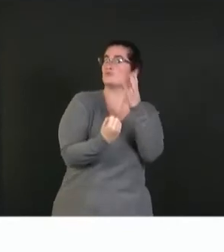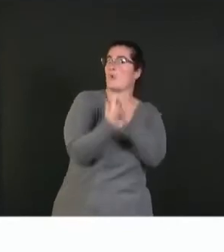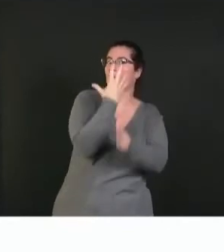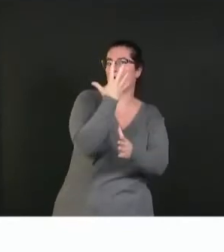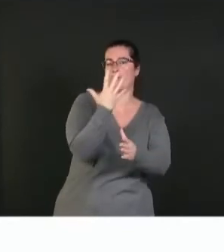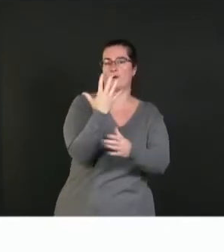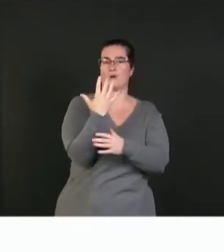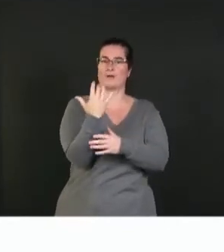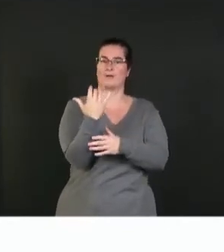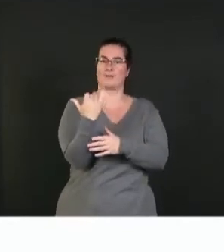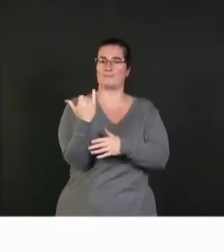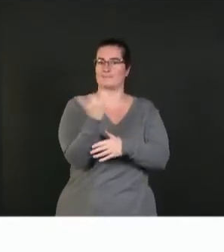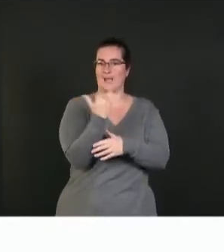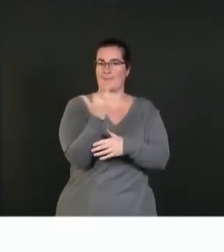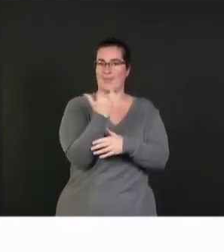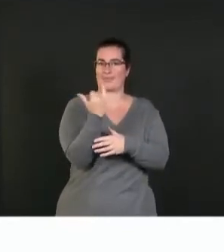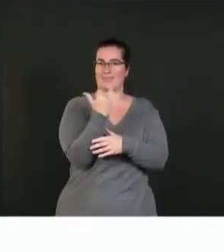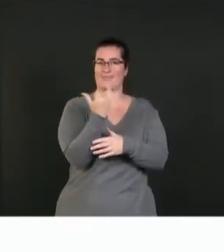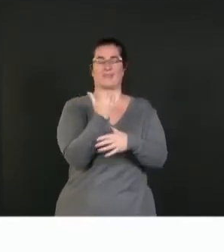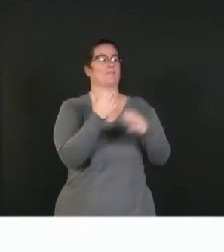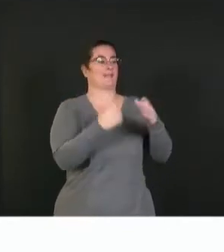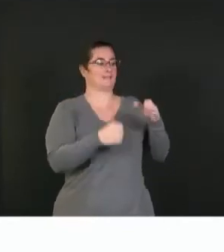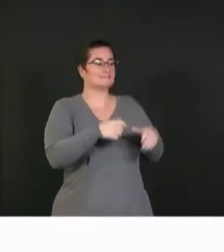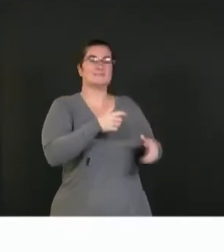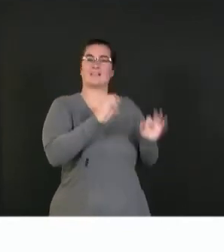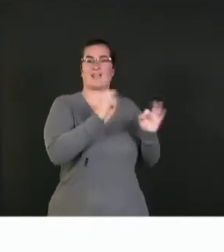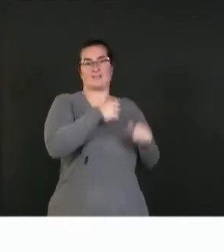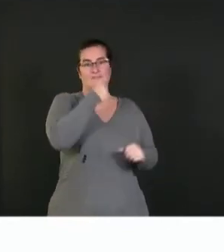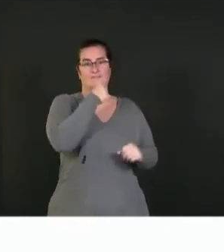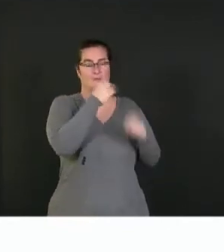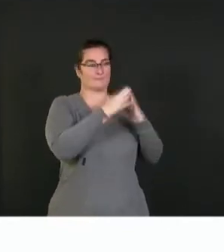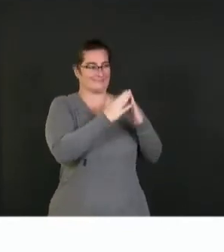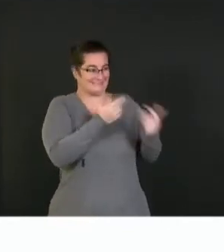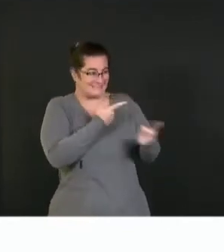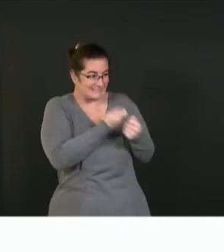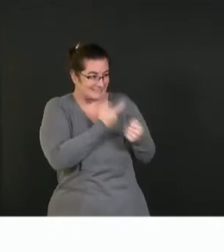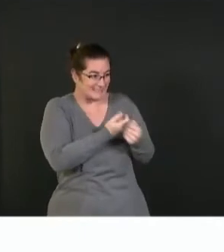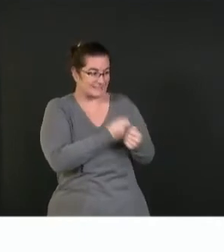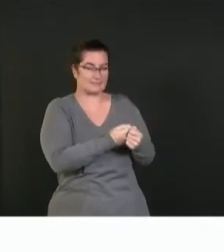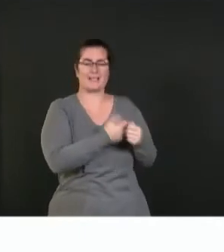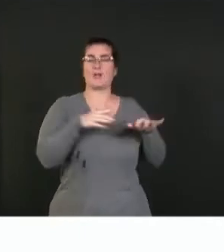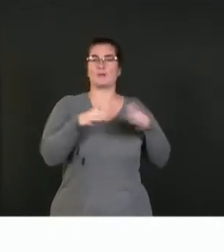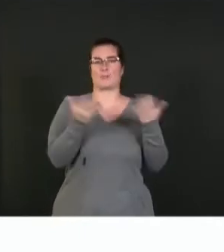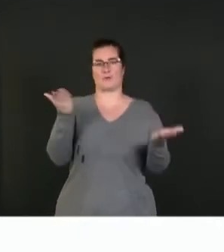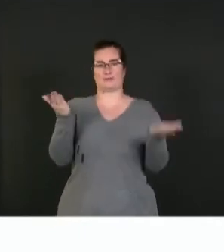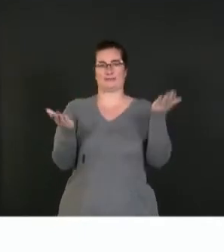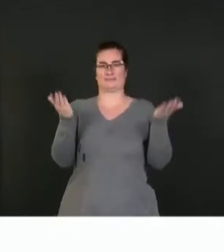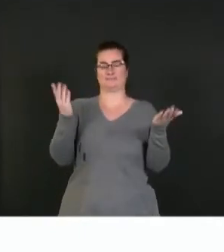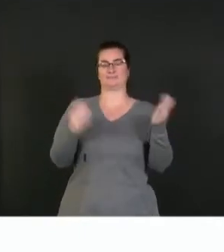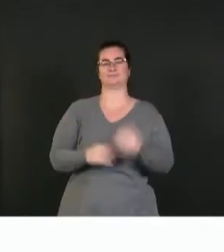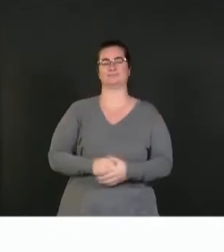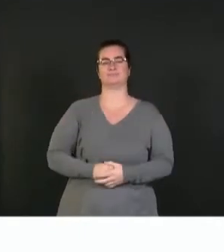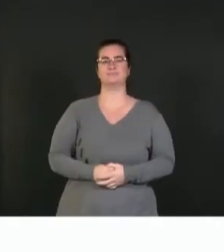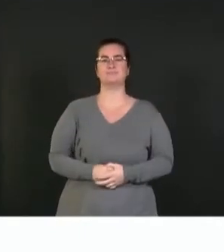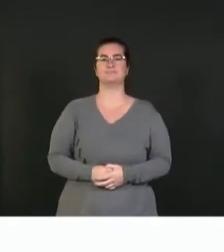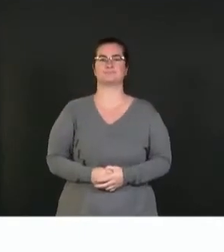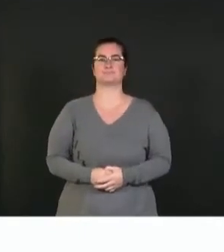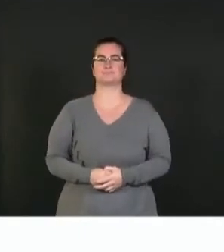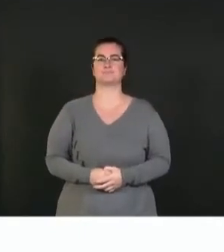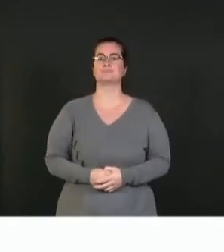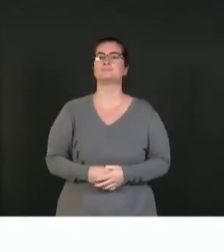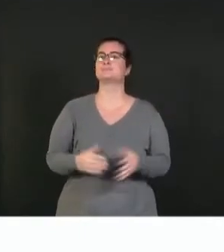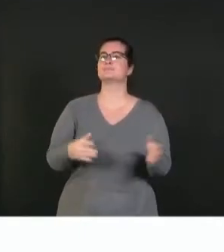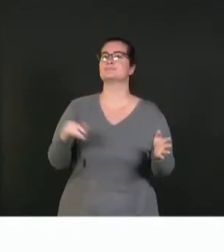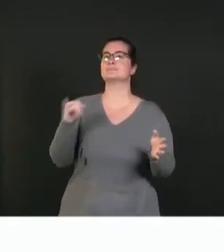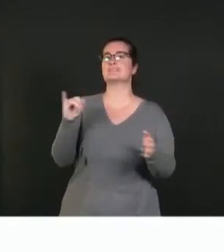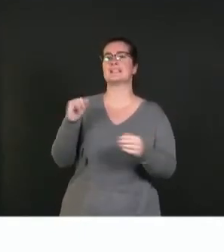des constructions. Donc voilà, merci pour la réponse des spécialistes que vous êtes. Merci à vous. Alors, qui veut apporter un élément de réponse?